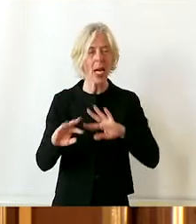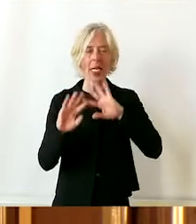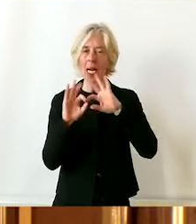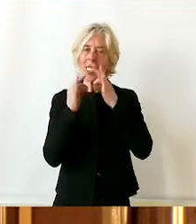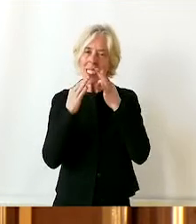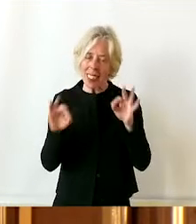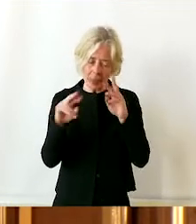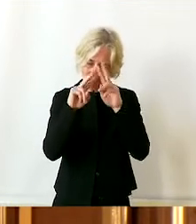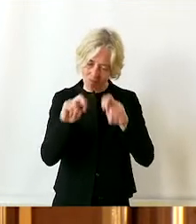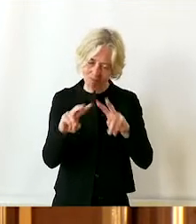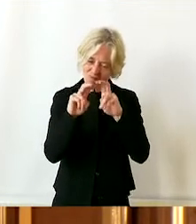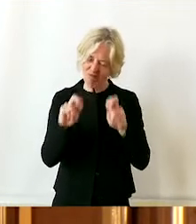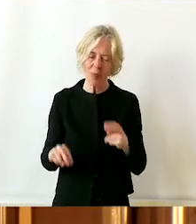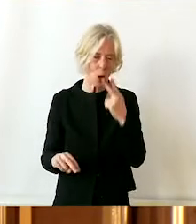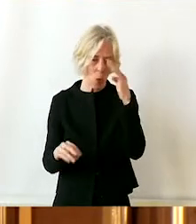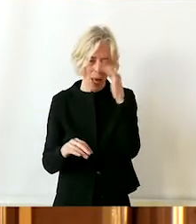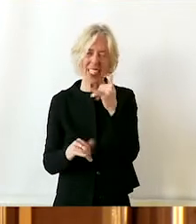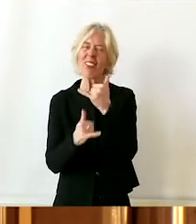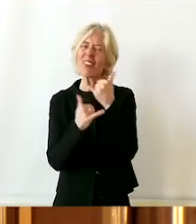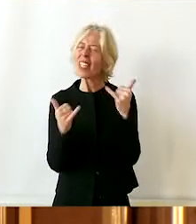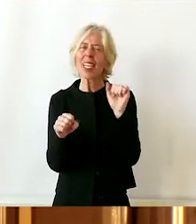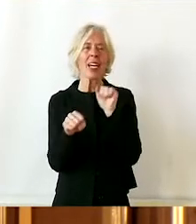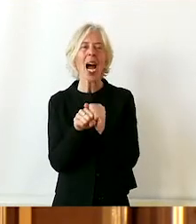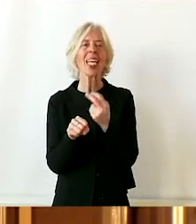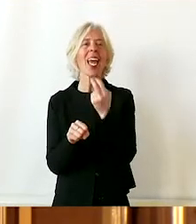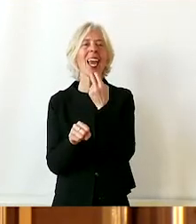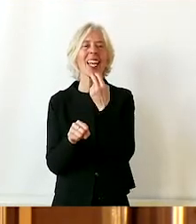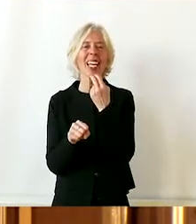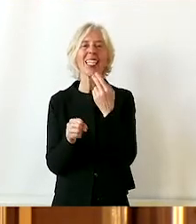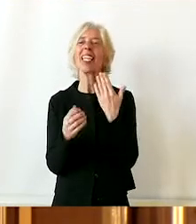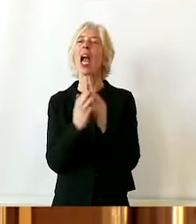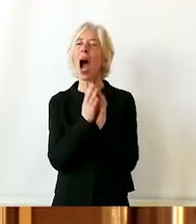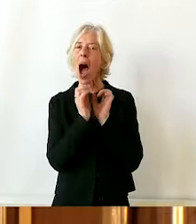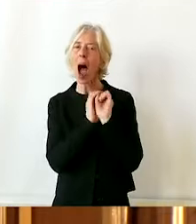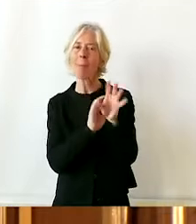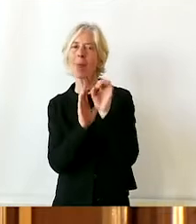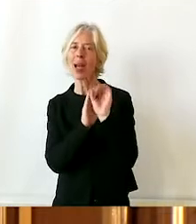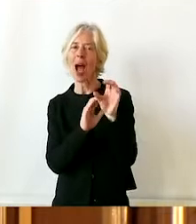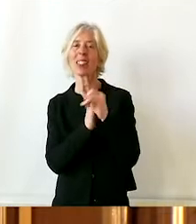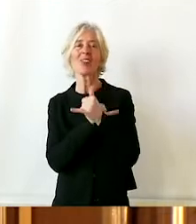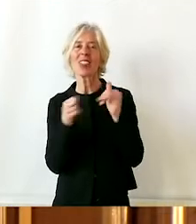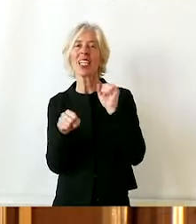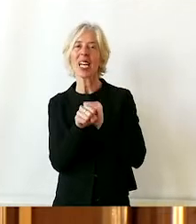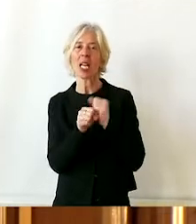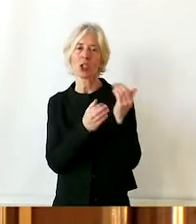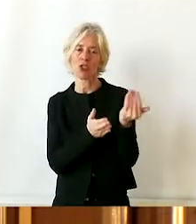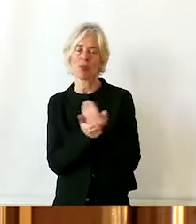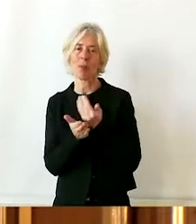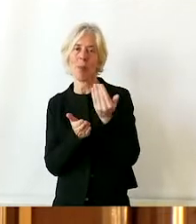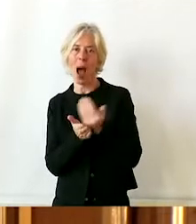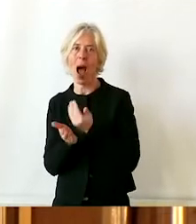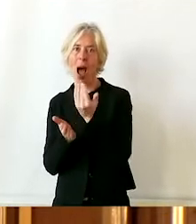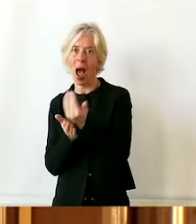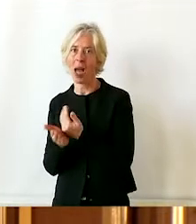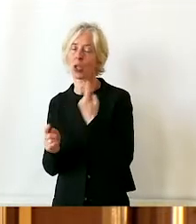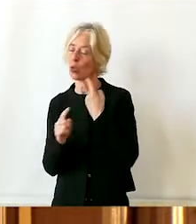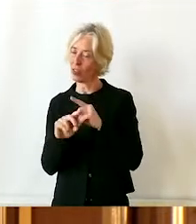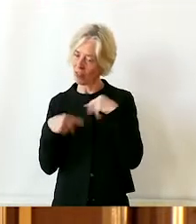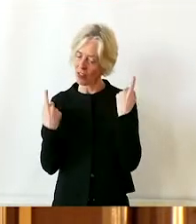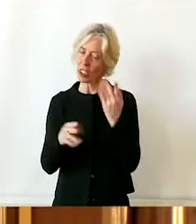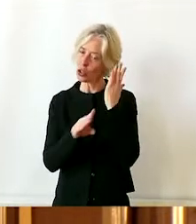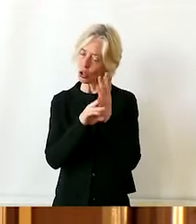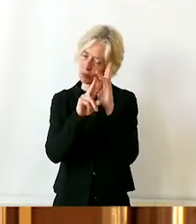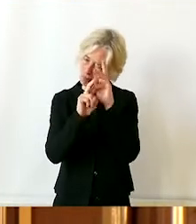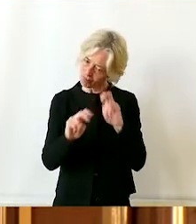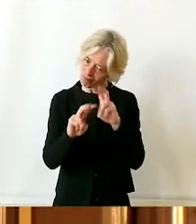zu führen, welche großen Hebel wir haben beim Einsparen von Emissionen, aber vor allem auch, welche Schritte wir gehen müssen, um die Klimaschutzziele auch